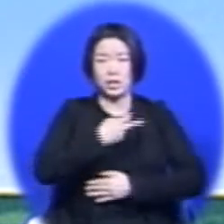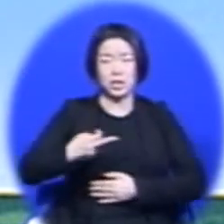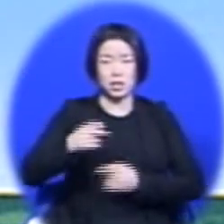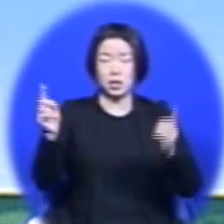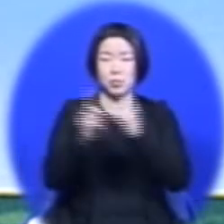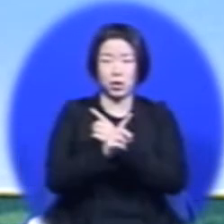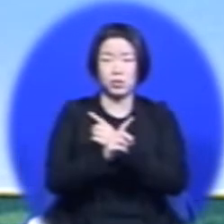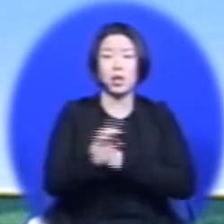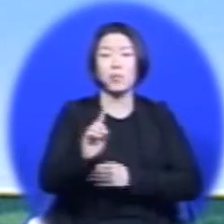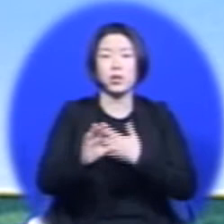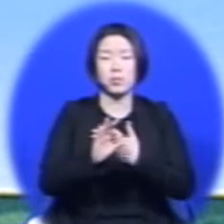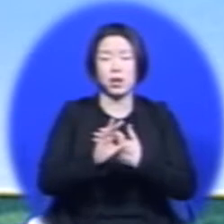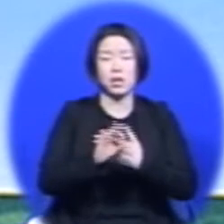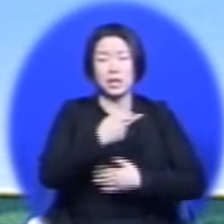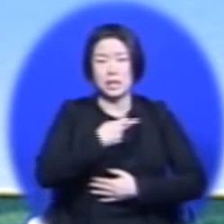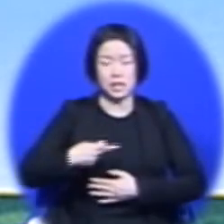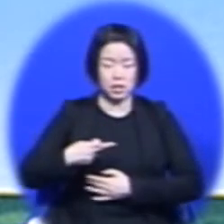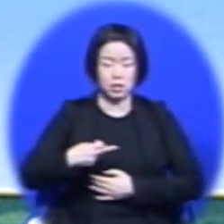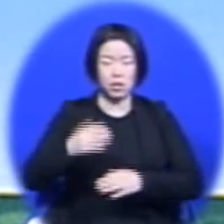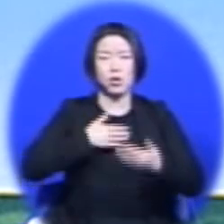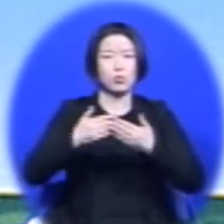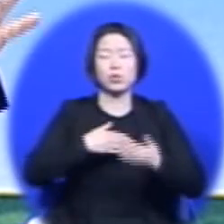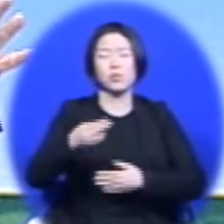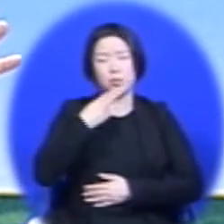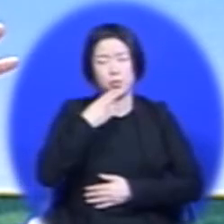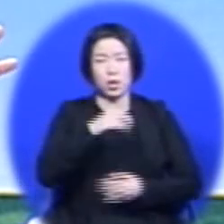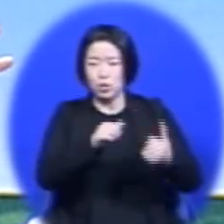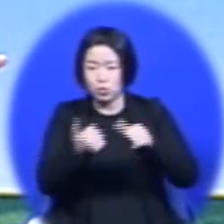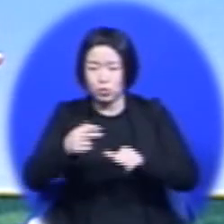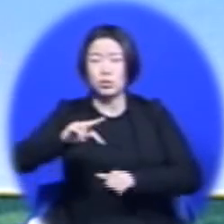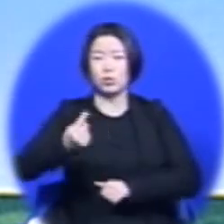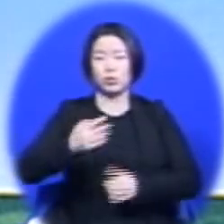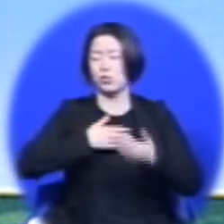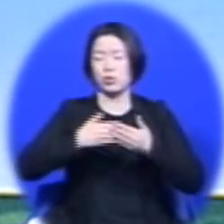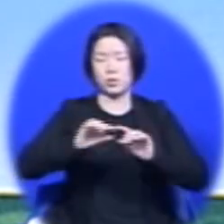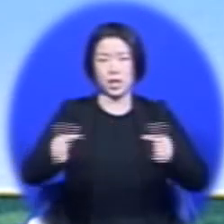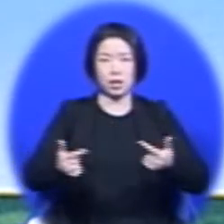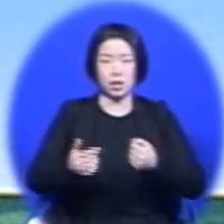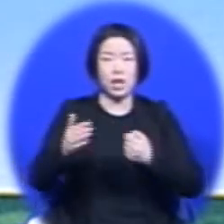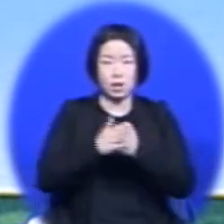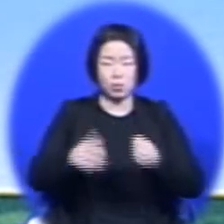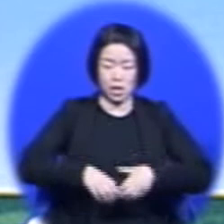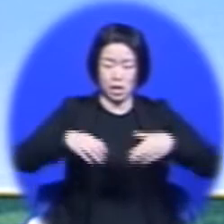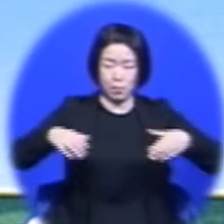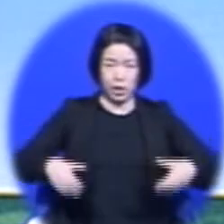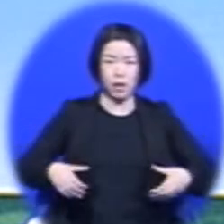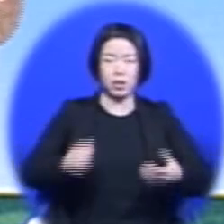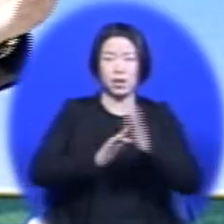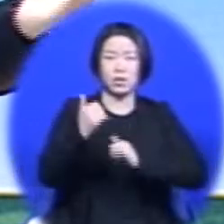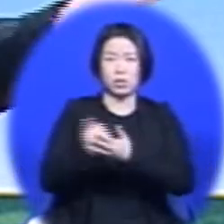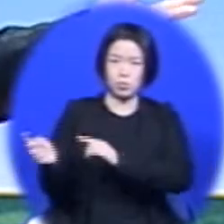그들은 두려움이 없어졌습니다. 죽는 것도 두렵지 않았습니다. 그래서 그들은 담대하게 예수님의